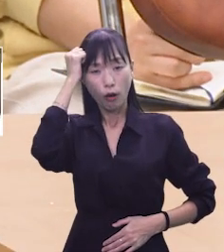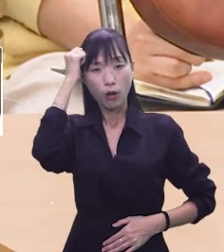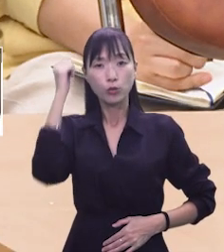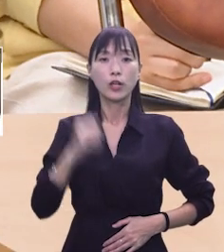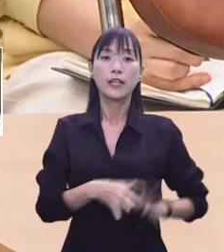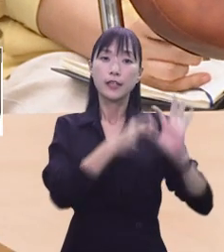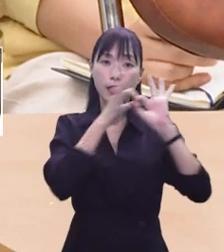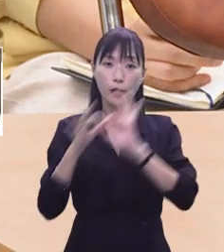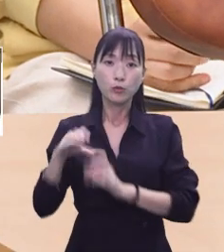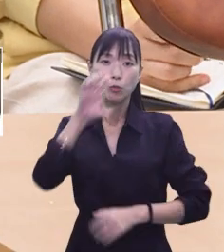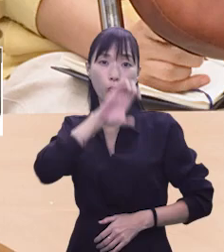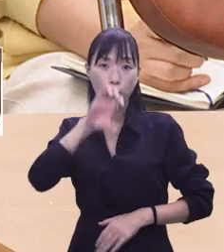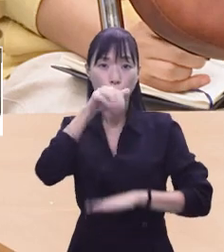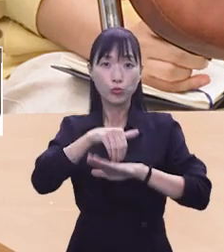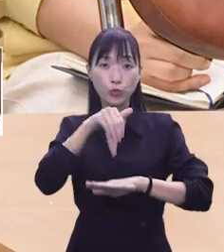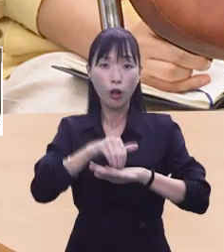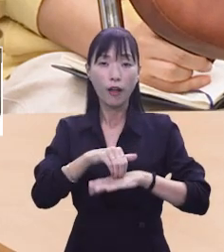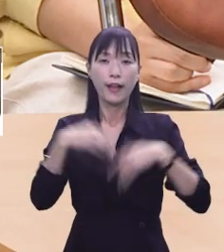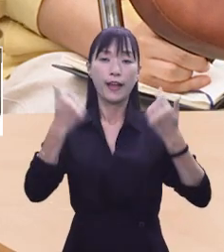숙지하고 숙달시켜